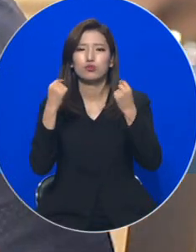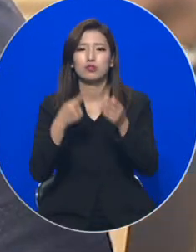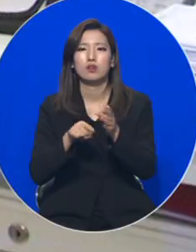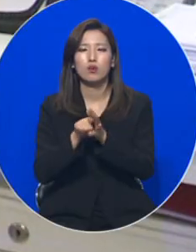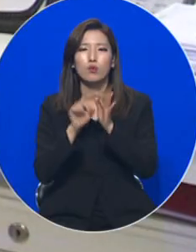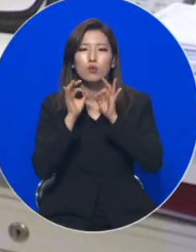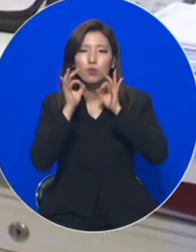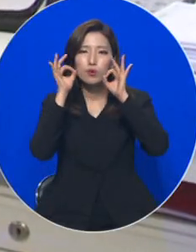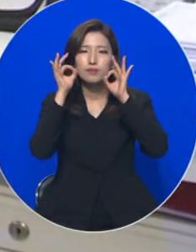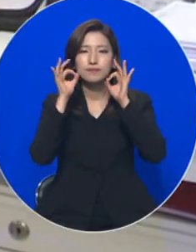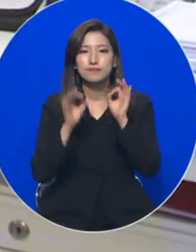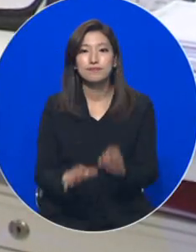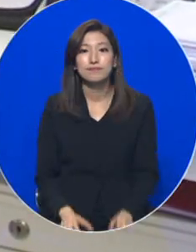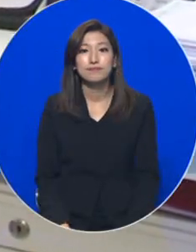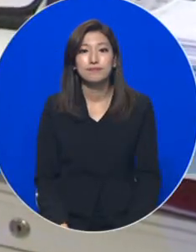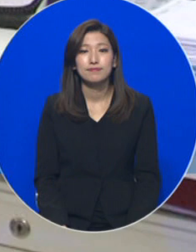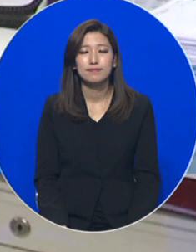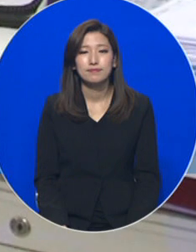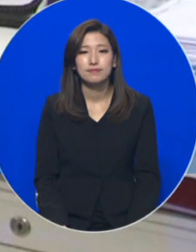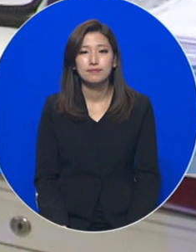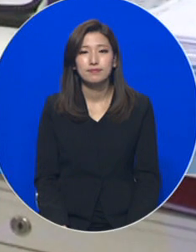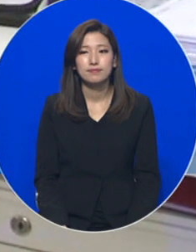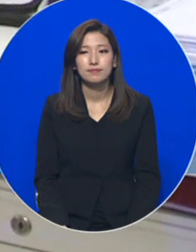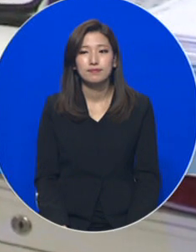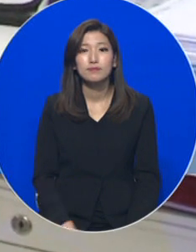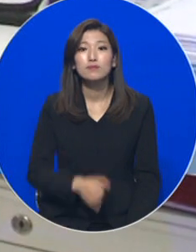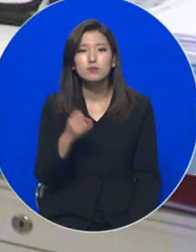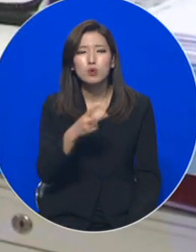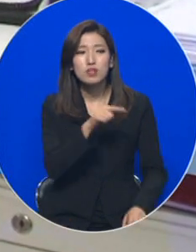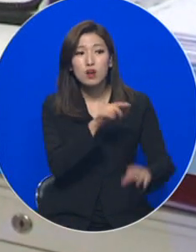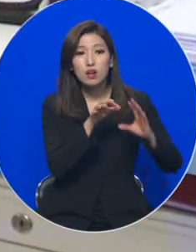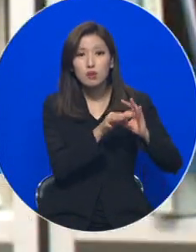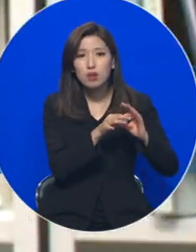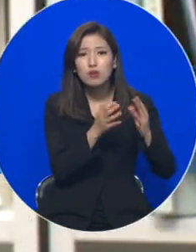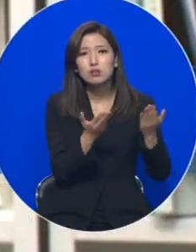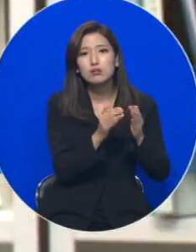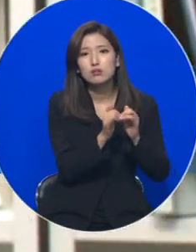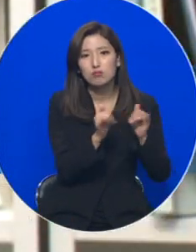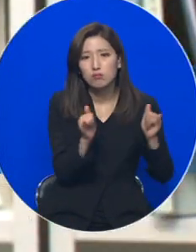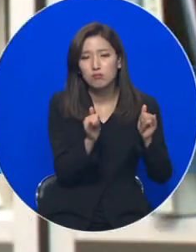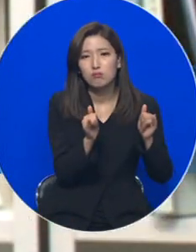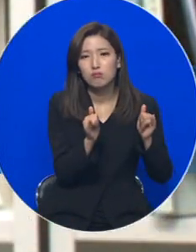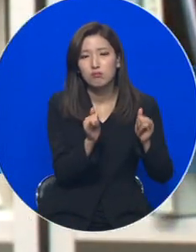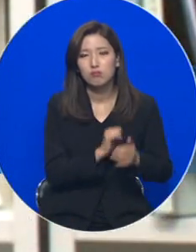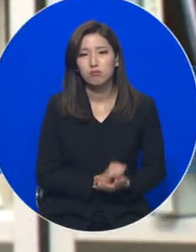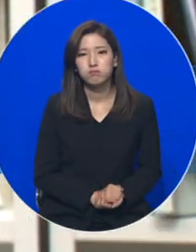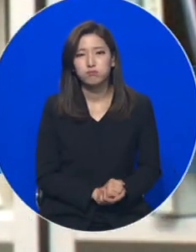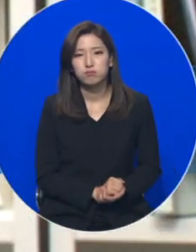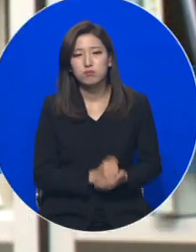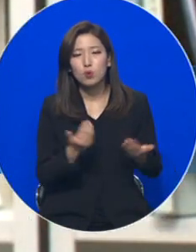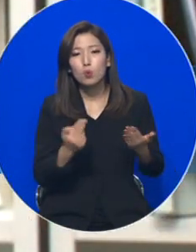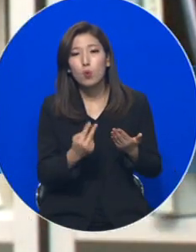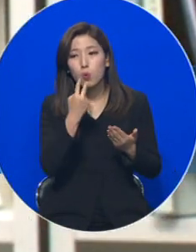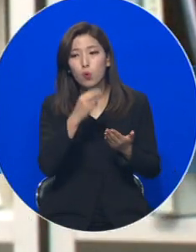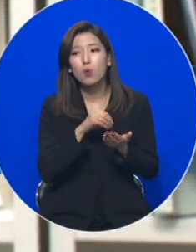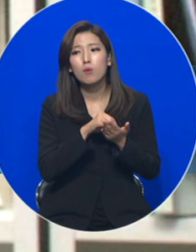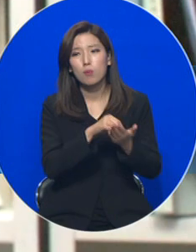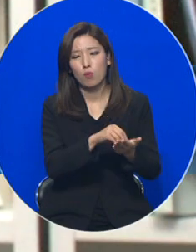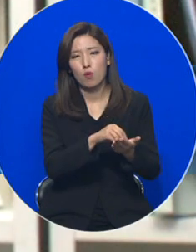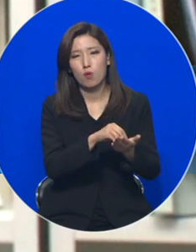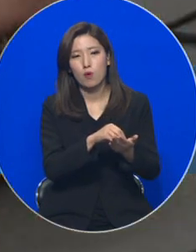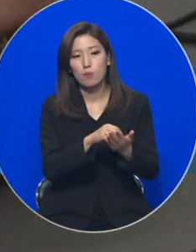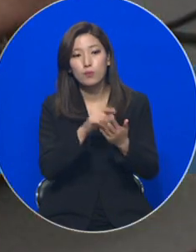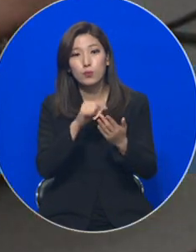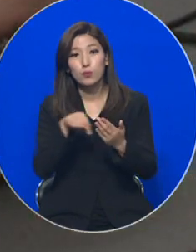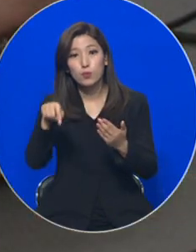노력하겠습니다. 합의안에는 또 플랫폼 종사자들의 사회보험 적용 방안 검토와 맞춤형 교육 과정 활성화 등도